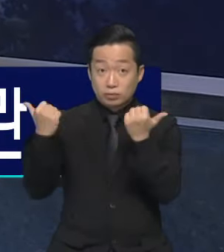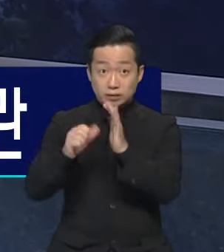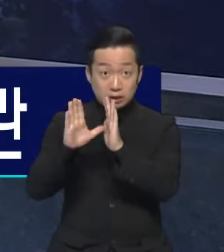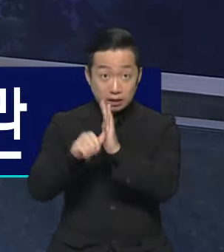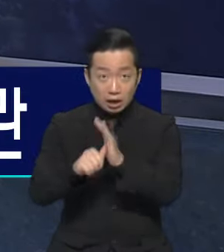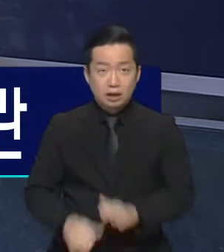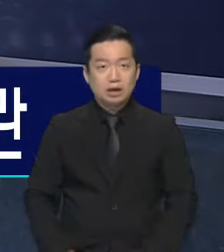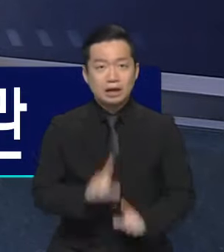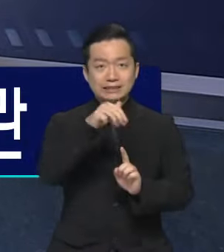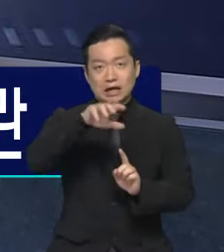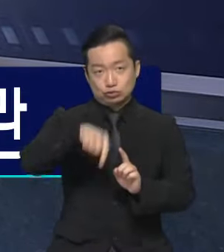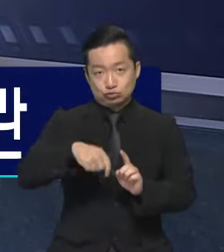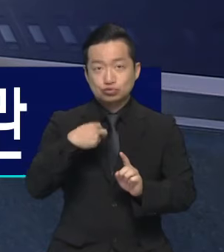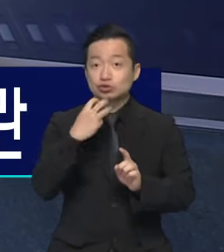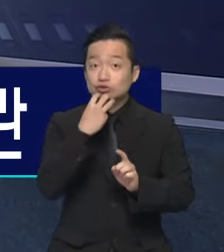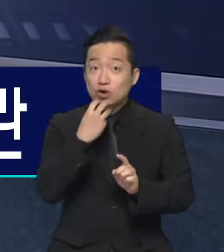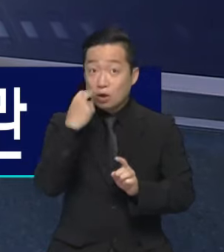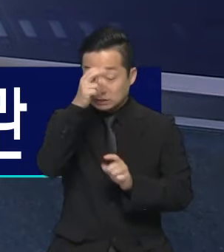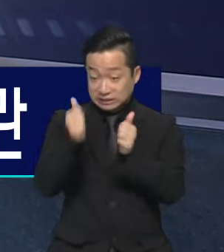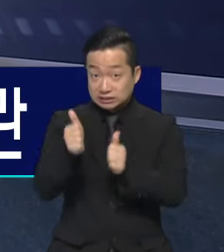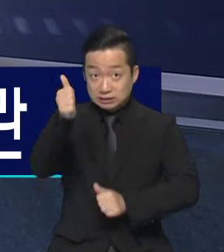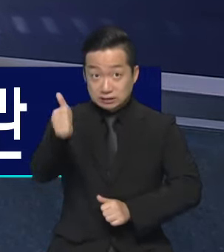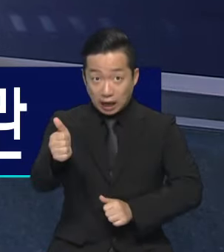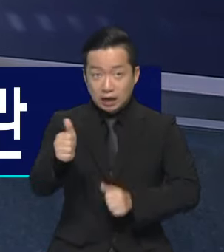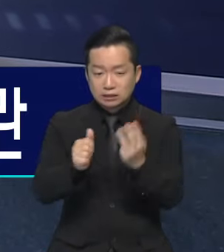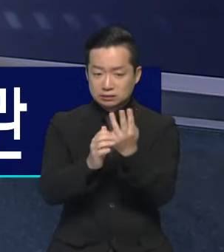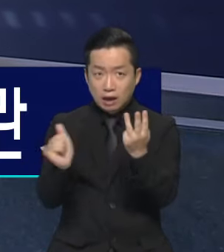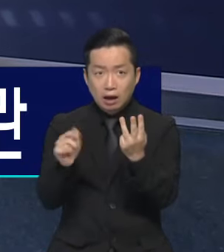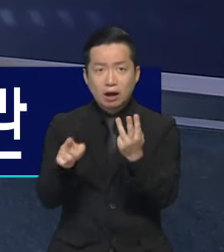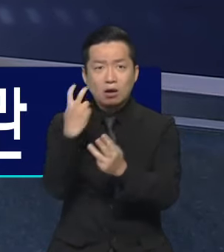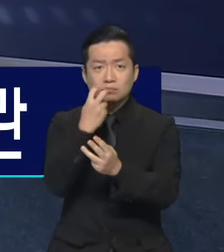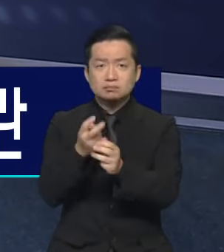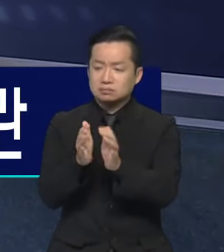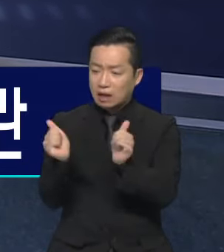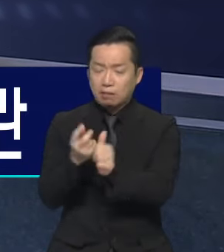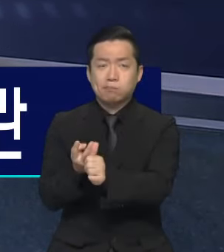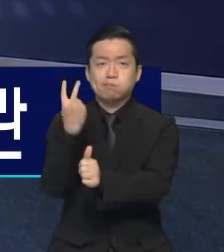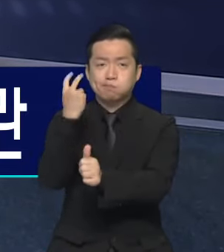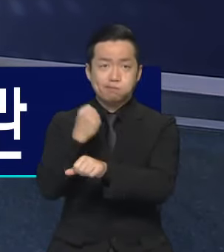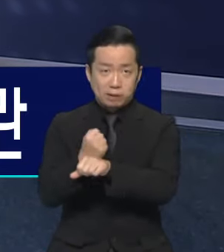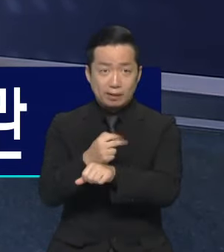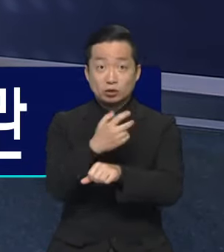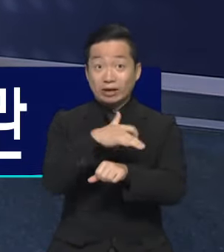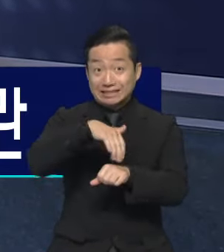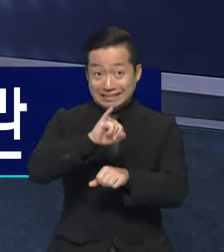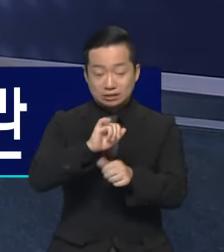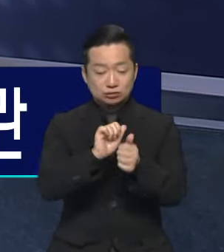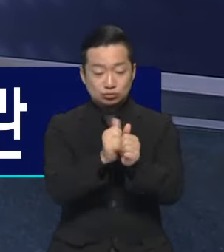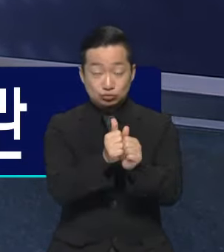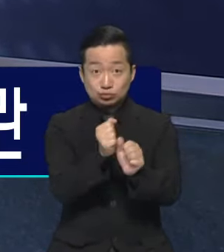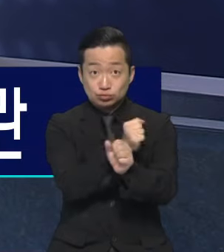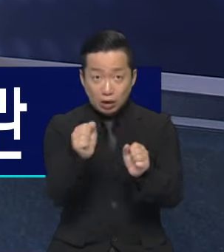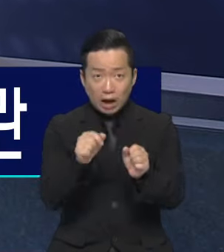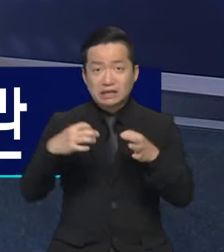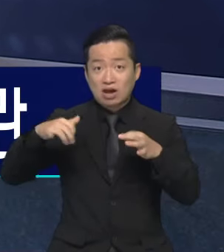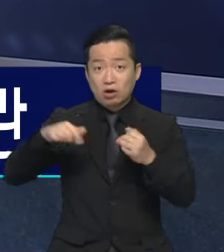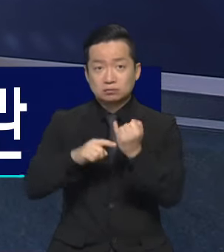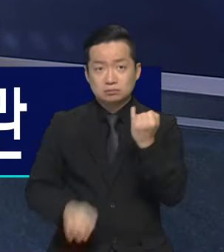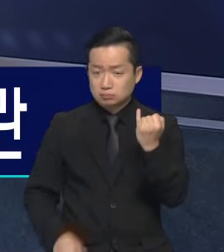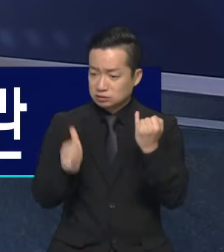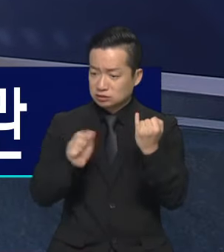대한 탄핵안을 보고하겠다고 밝혔습니다. 도이치모터스 주가 조작 사건에 연루된 김건희 여사를